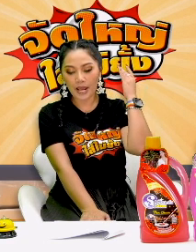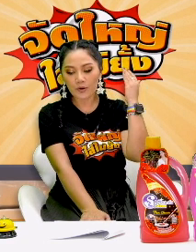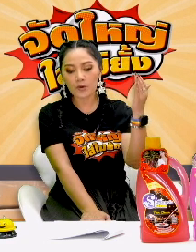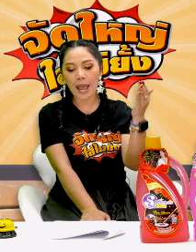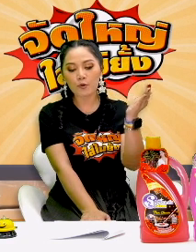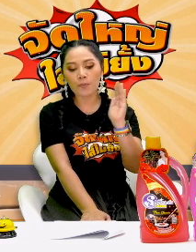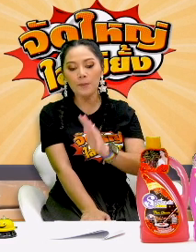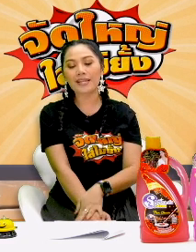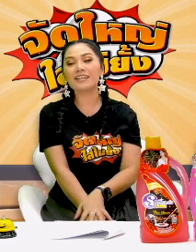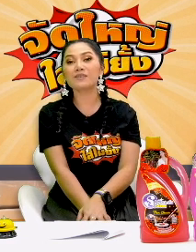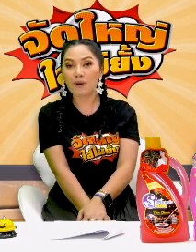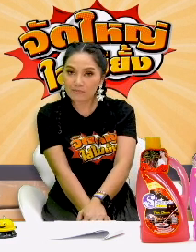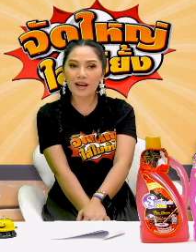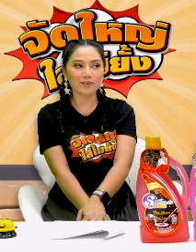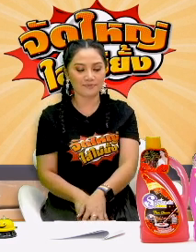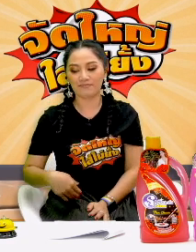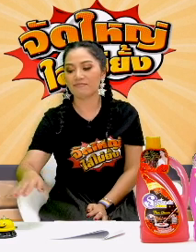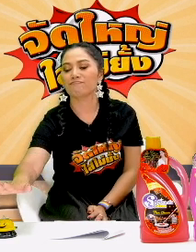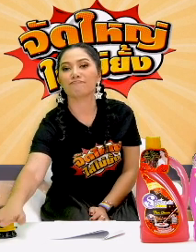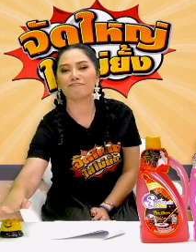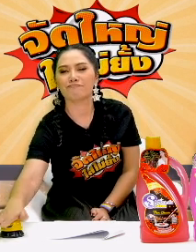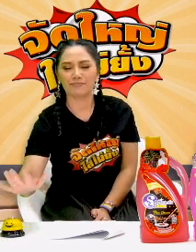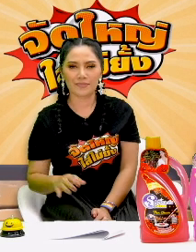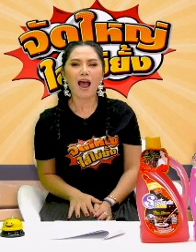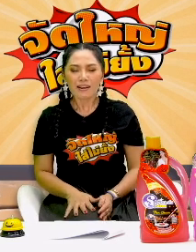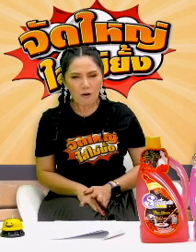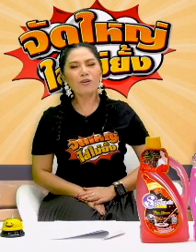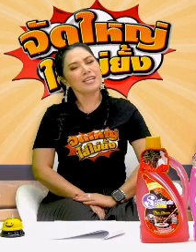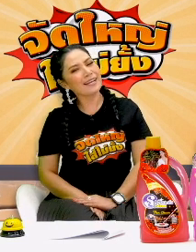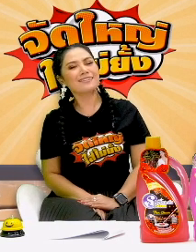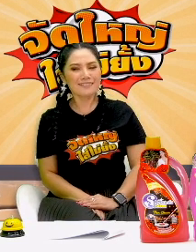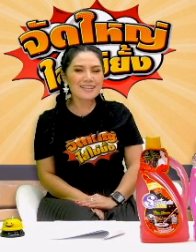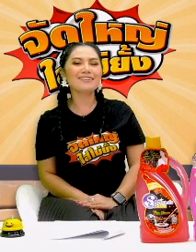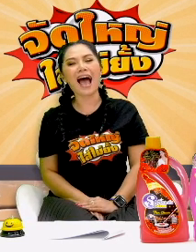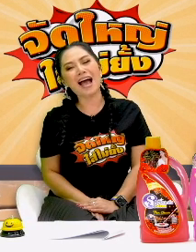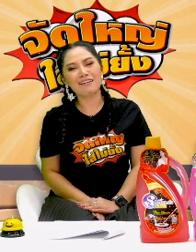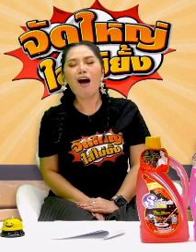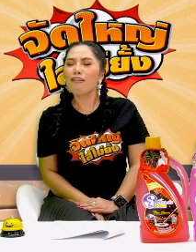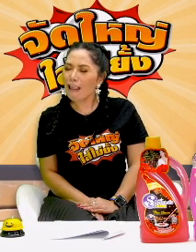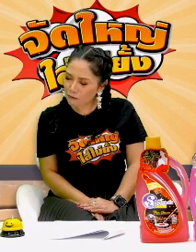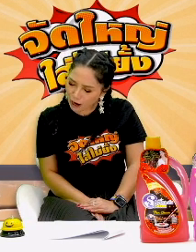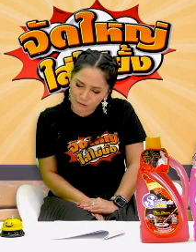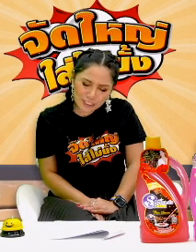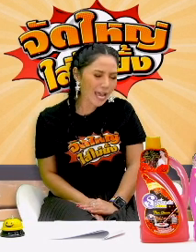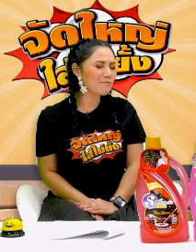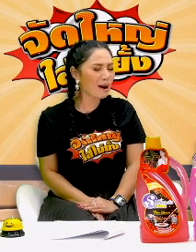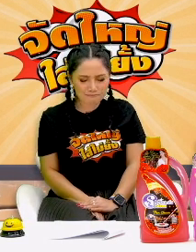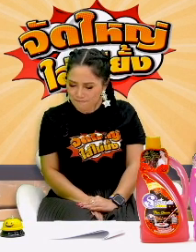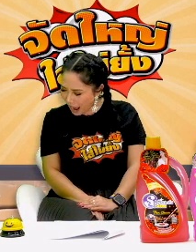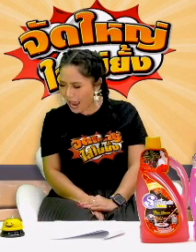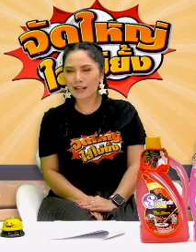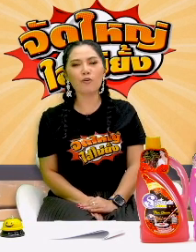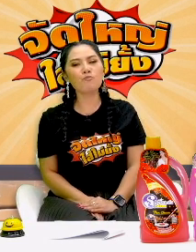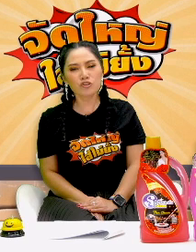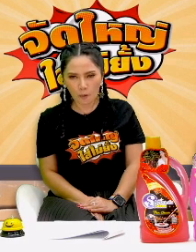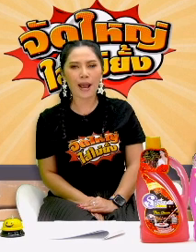ยู่ในโรงแรมรวมถึงประเด็นอื่นเพิ่มเติมเราเข้าใจจริงๆนะเราเข้าใจม